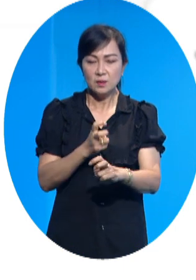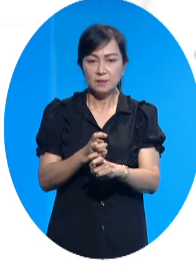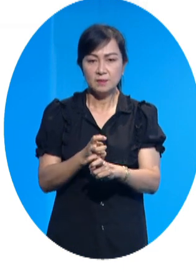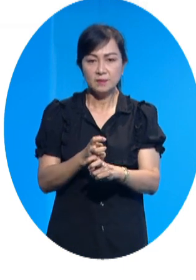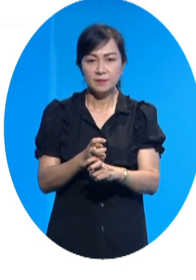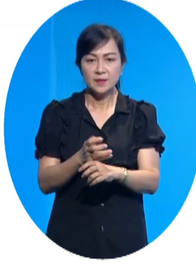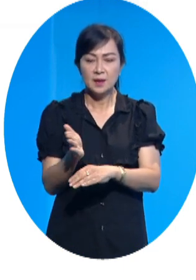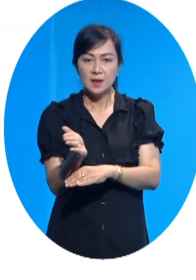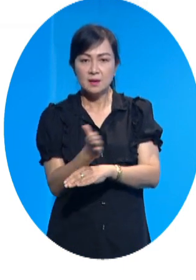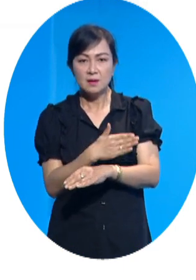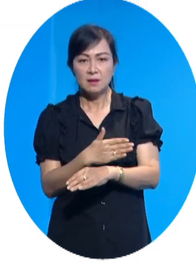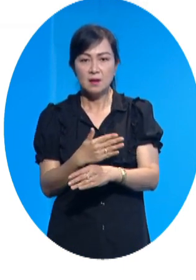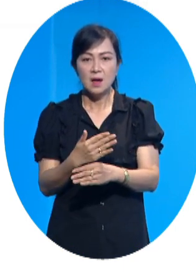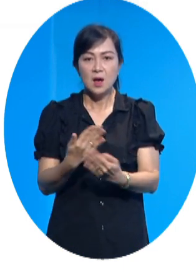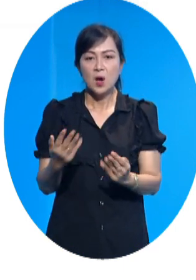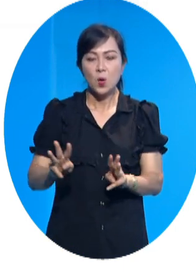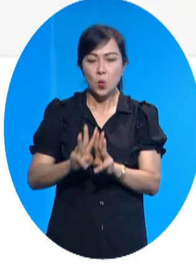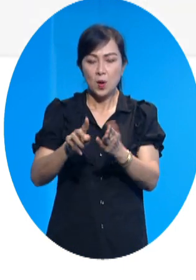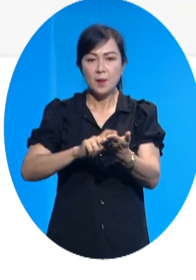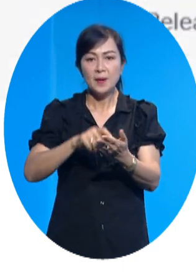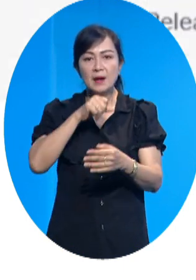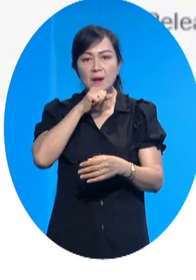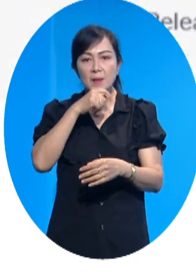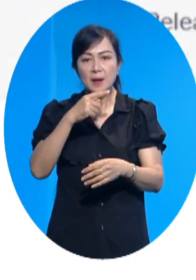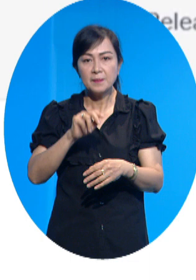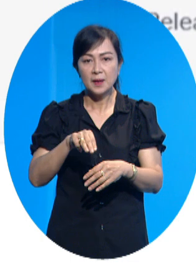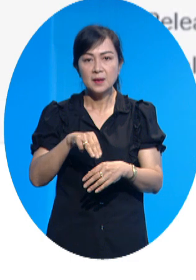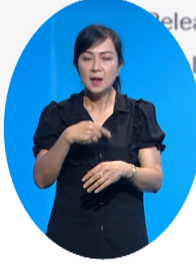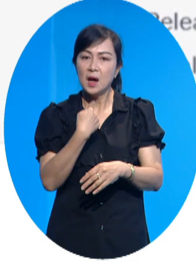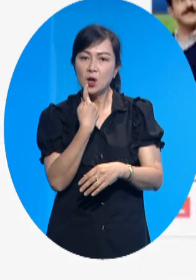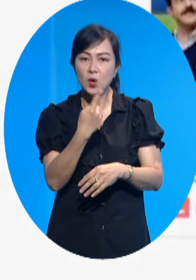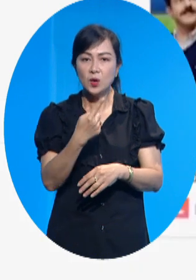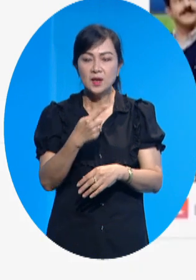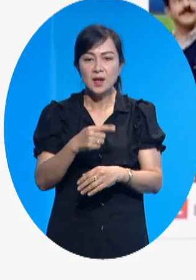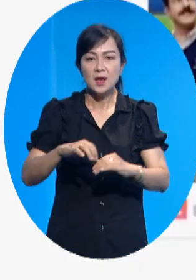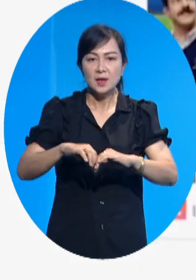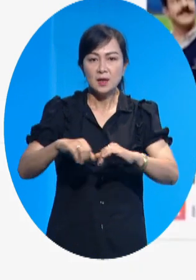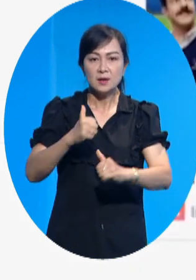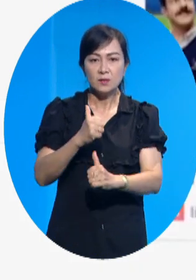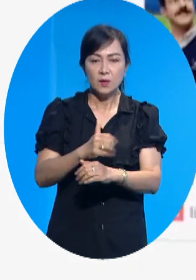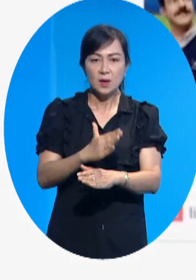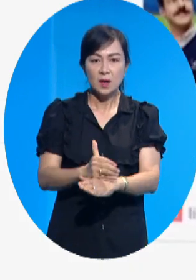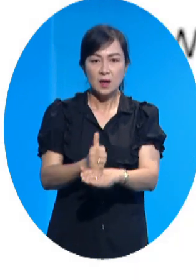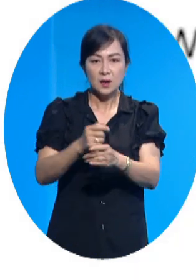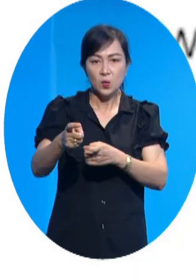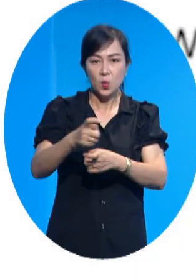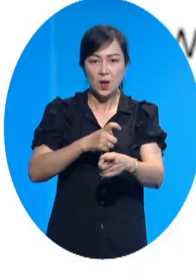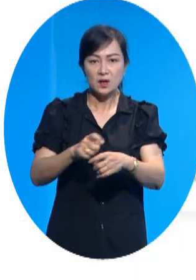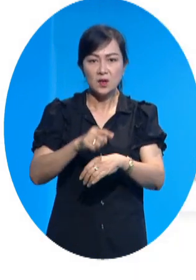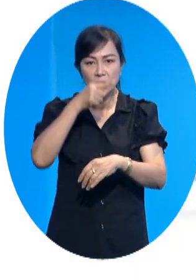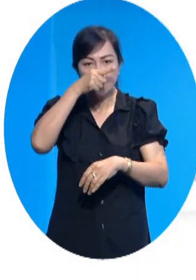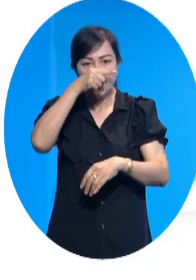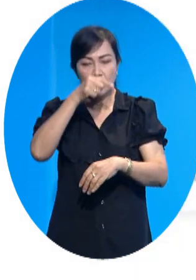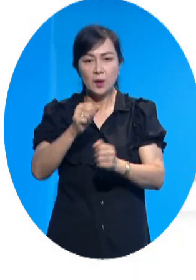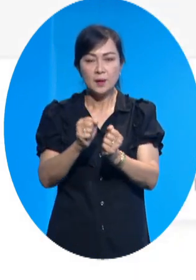trước đó trong phi Điều trần trước Quốc hội mỹ ông atman cũng đã đồng tình rằng giữa can thiệp của Chính phủ là điều cần thiết cho việc quản lý các cơ